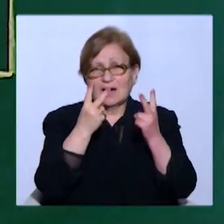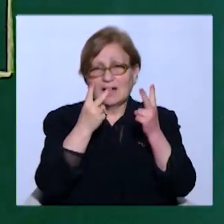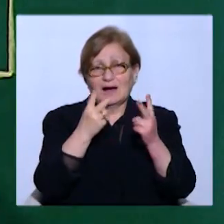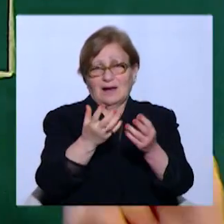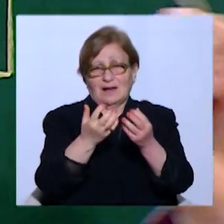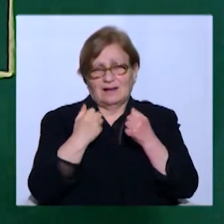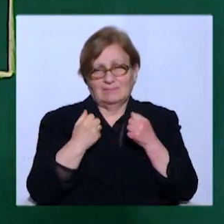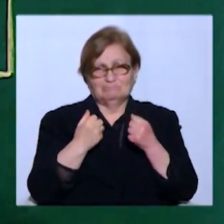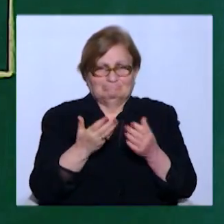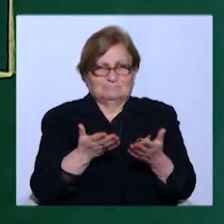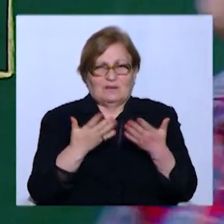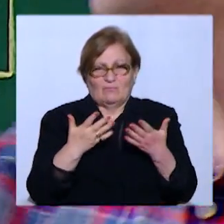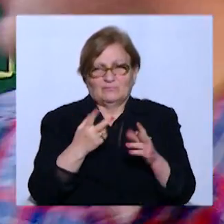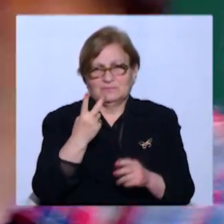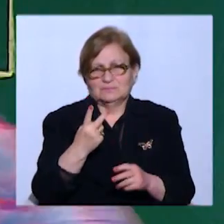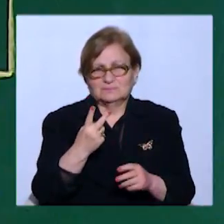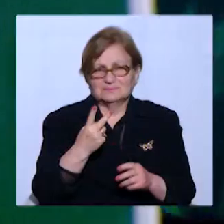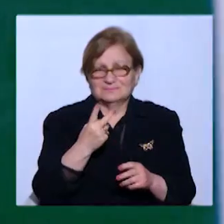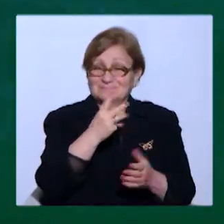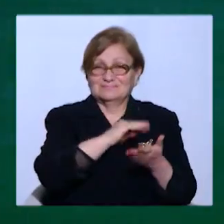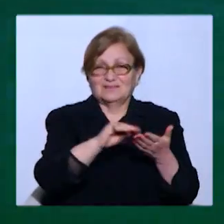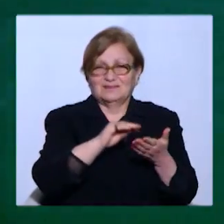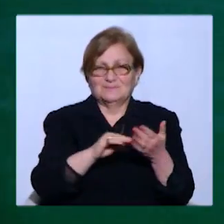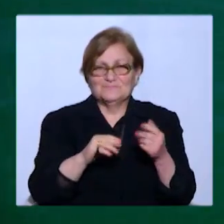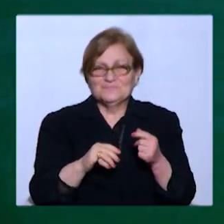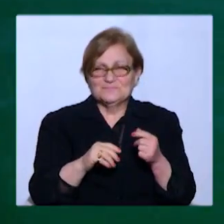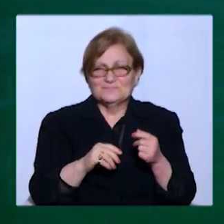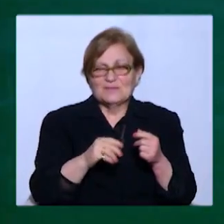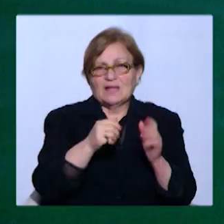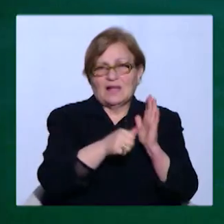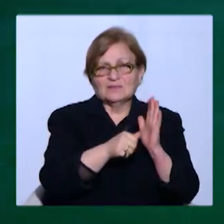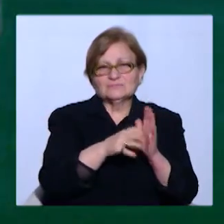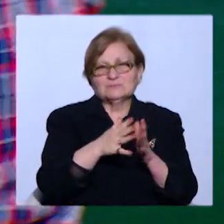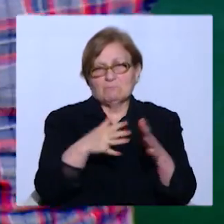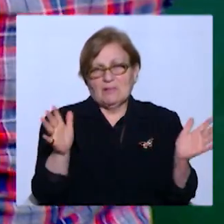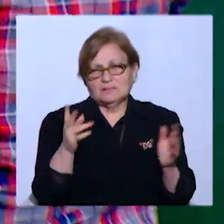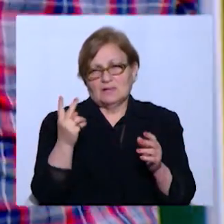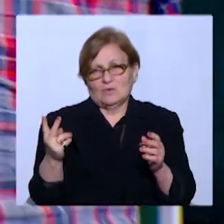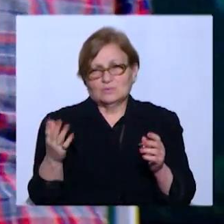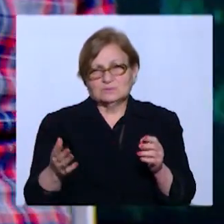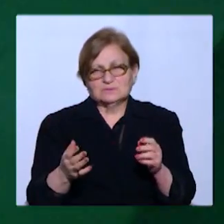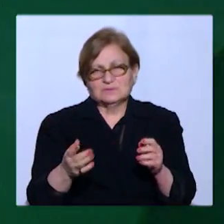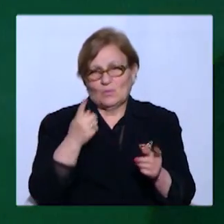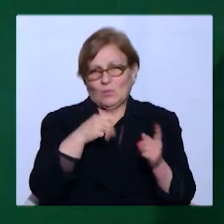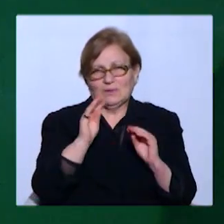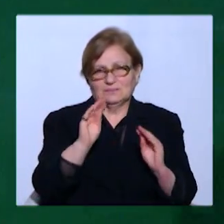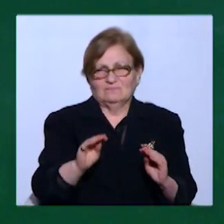ავიღო. შვენიერია, მოვინიშნოთ. ექვსი მეტია ორზე. დავაბრუნე